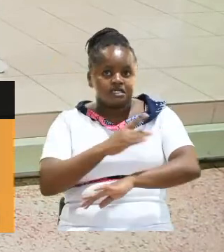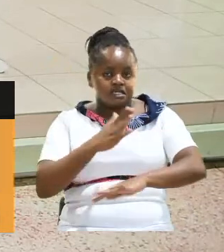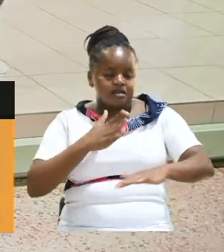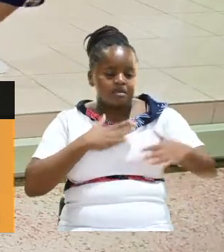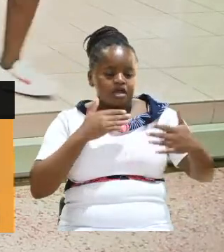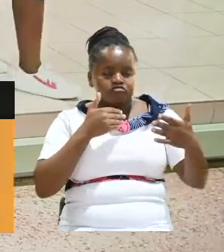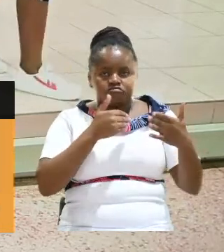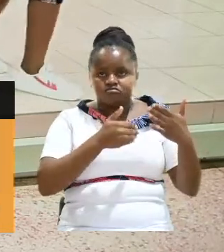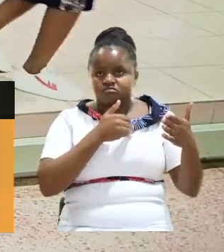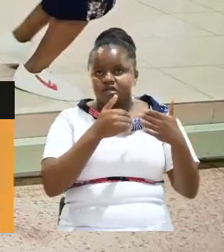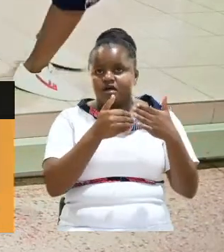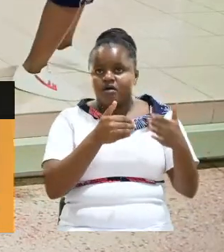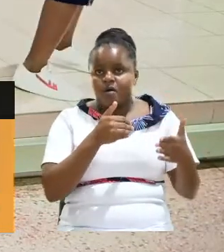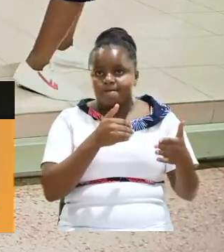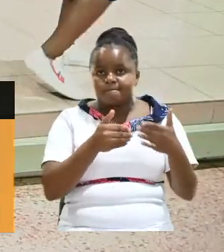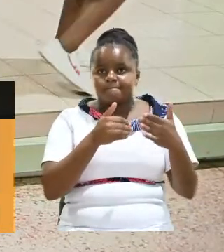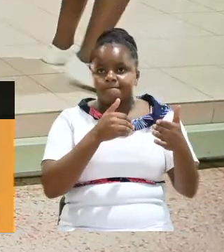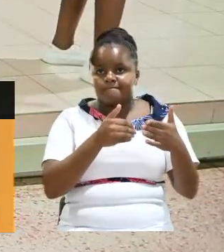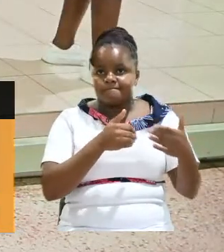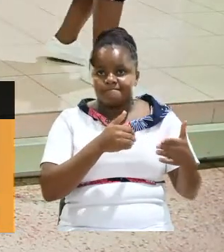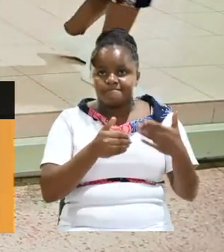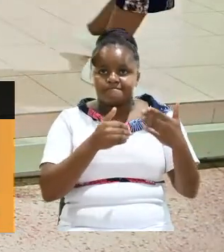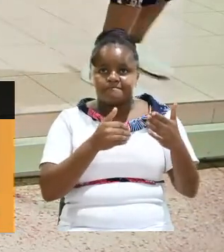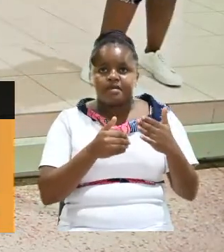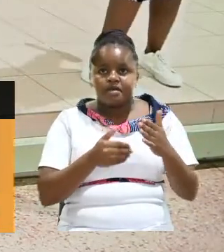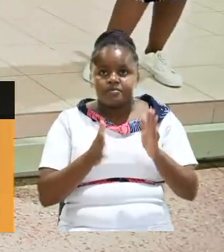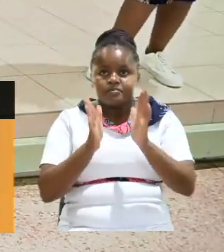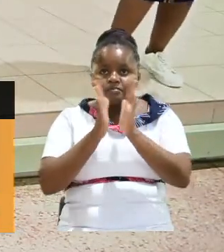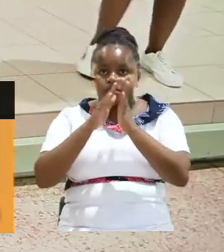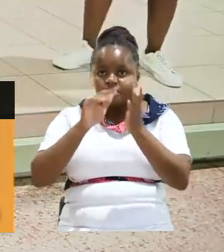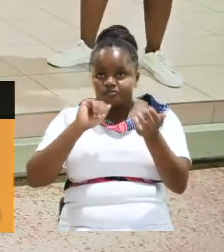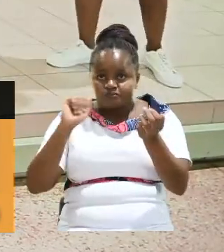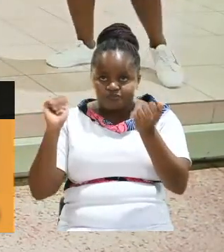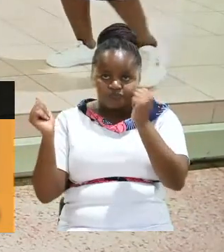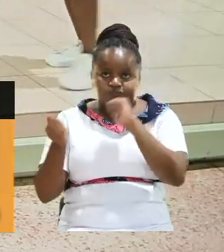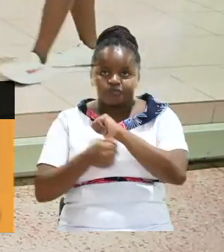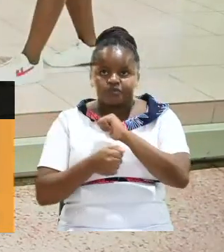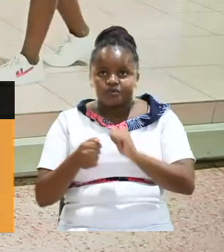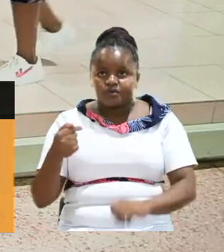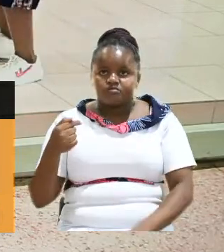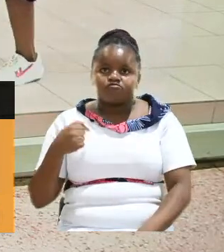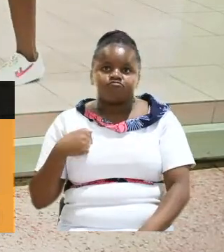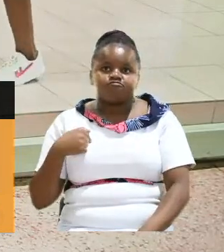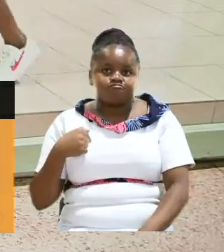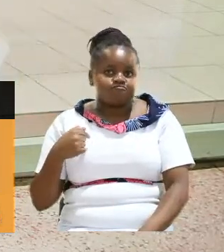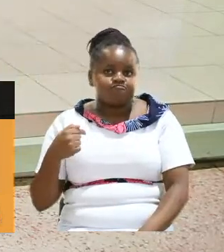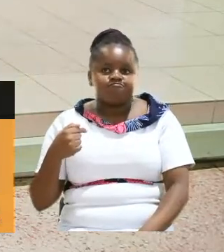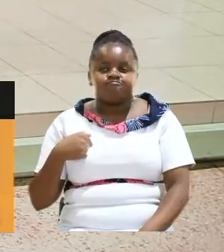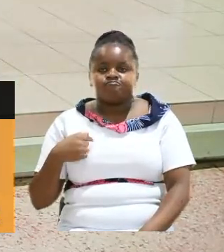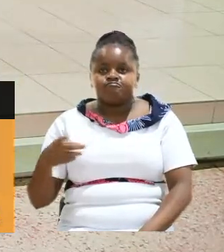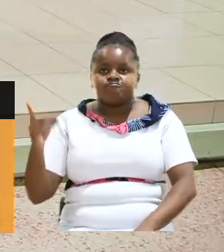zimefika. Ninaomba nirekebishe. Siku zangu